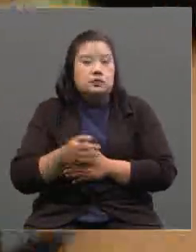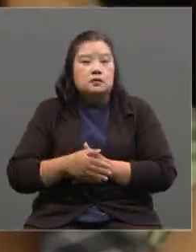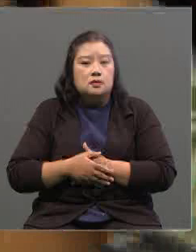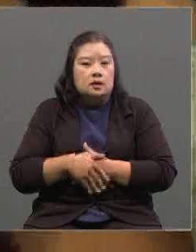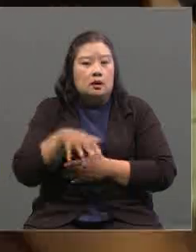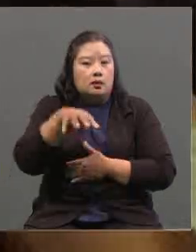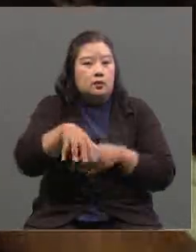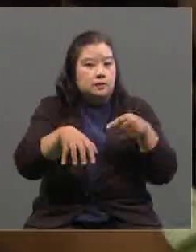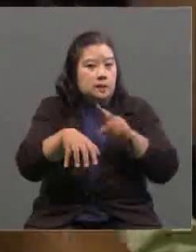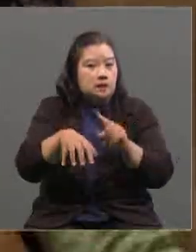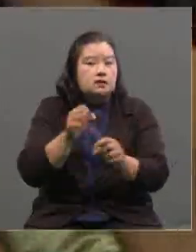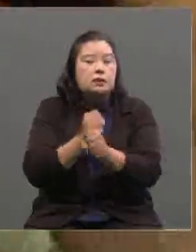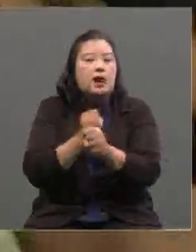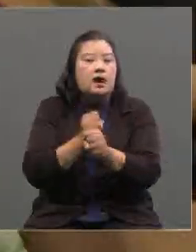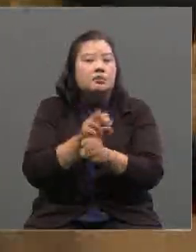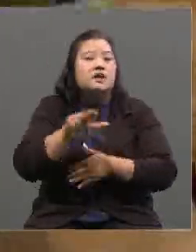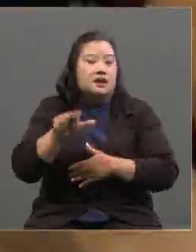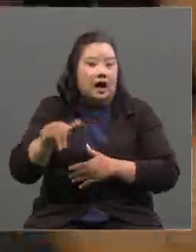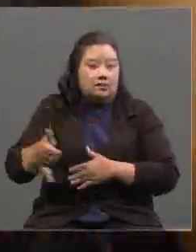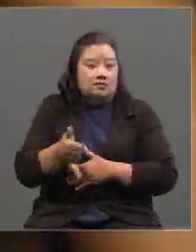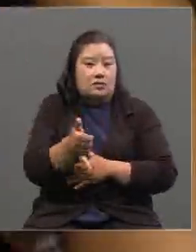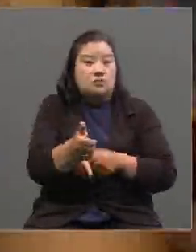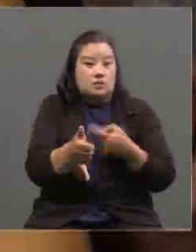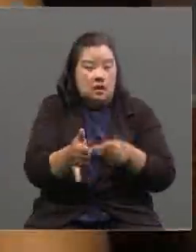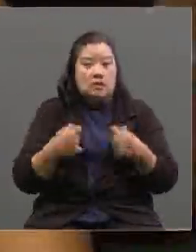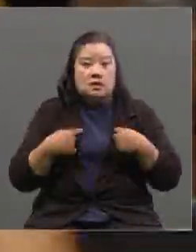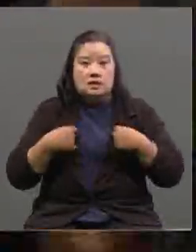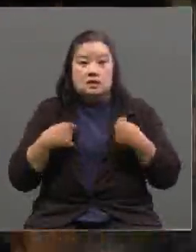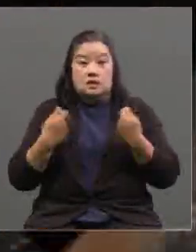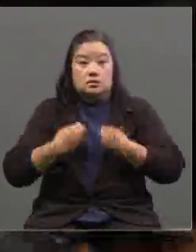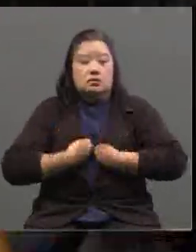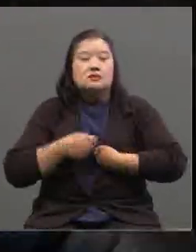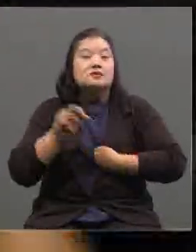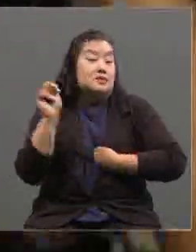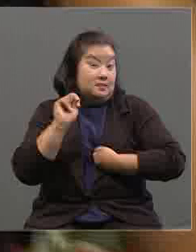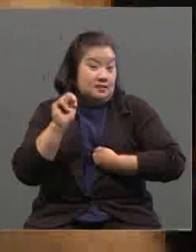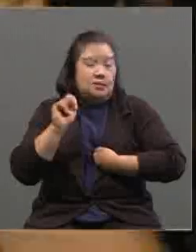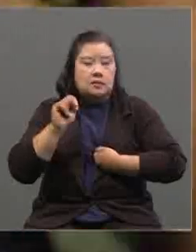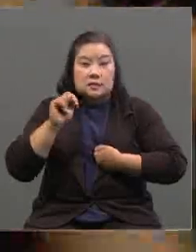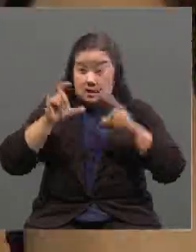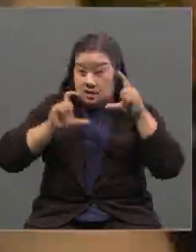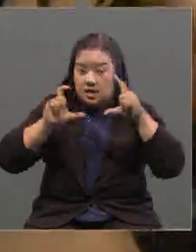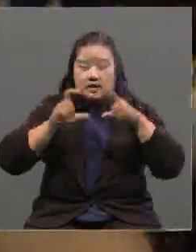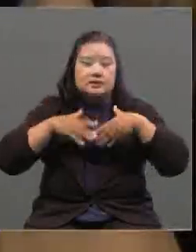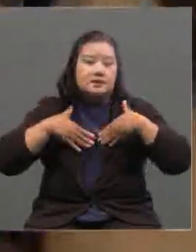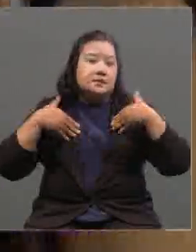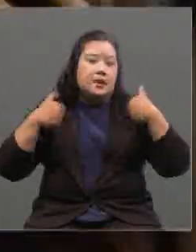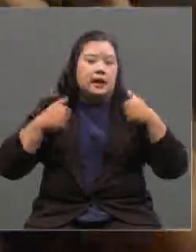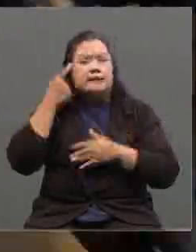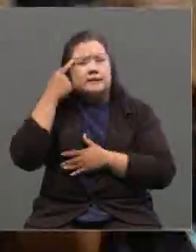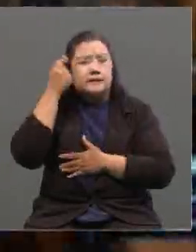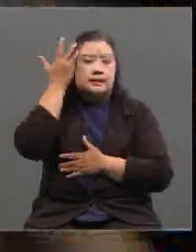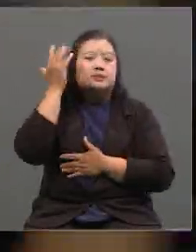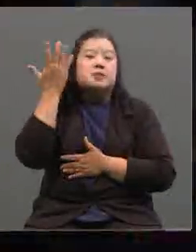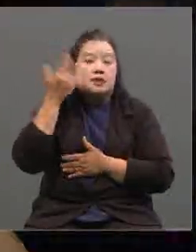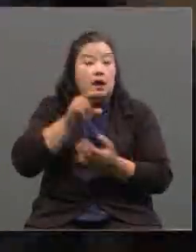การพรรคเพื่อไทยโดยสวมชุดสูทสีน้ำเงินมีสีหน้ายิ้มแย้มและไม่ได้รู้สึกกังวลอะไรนะคะพร้อมกับทักทายสื่อมวล